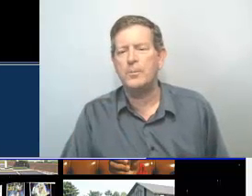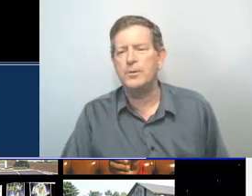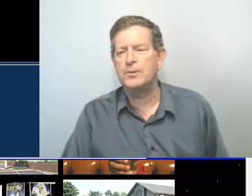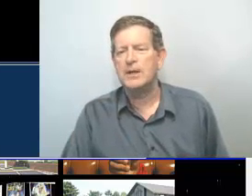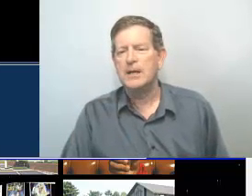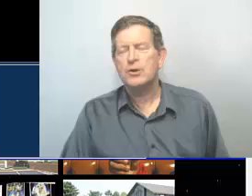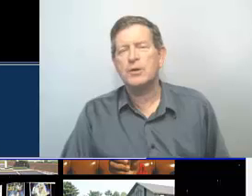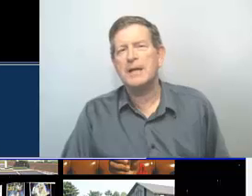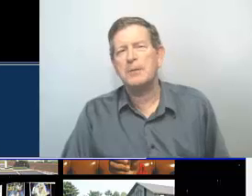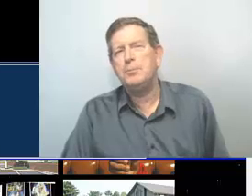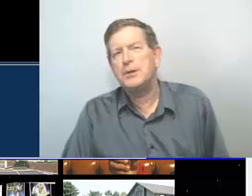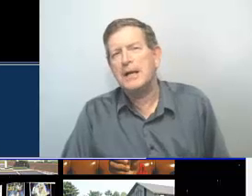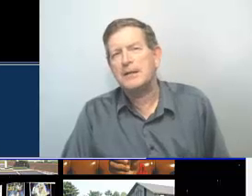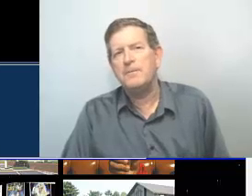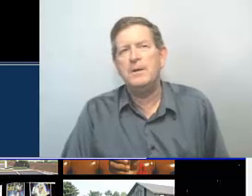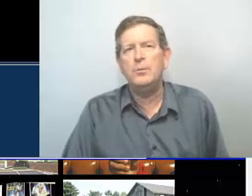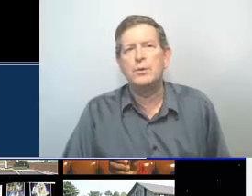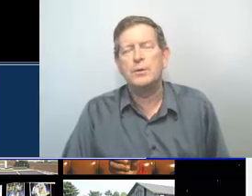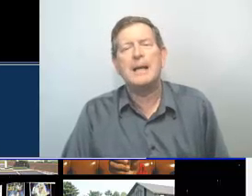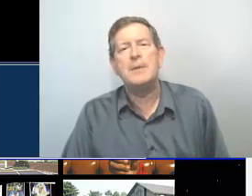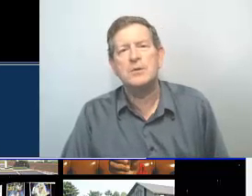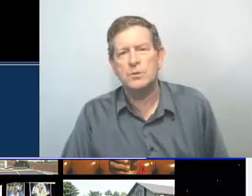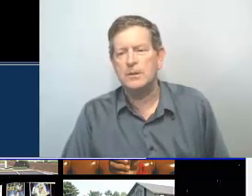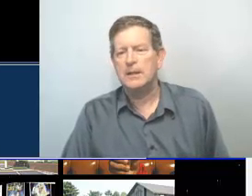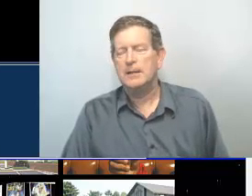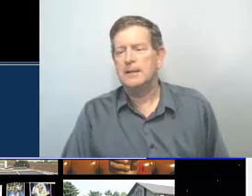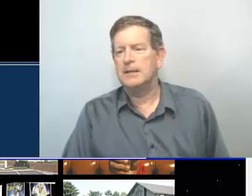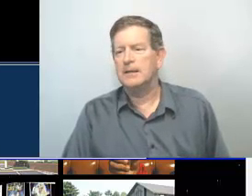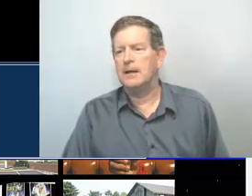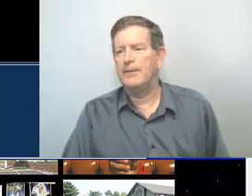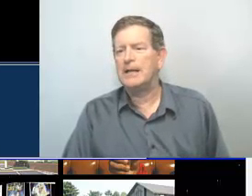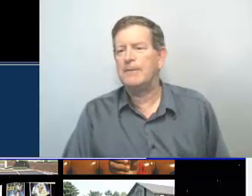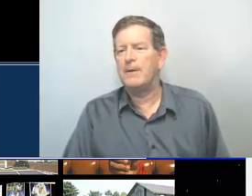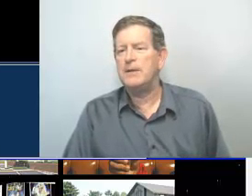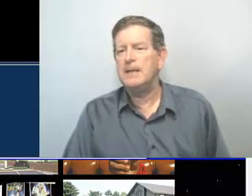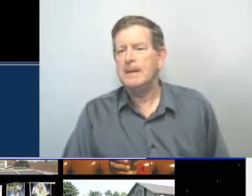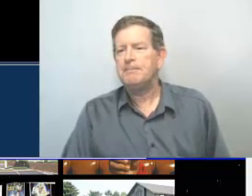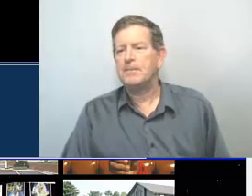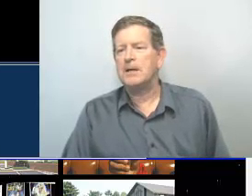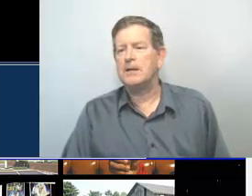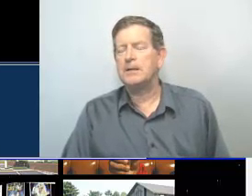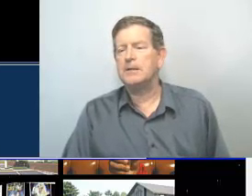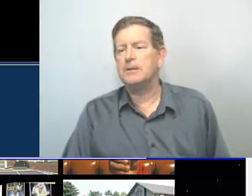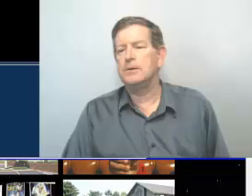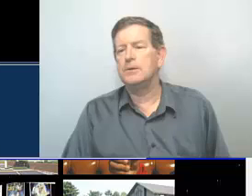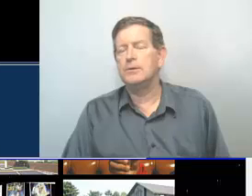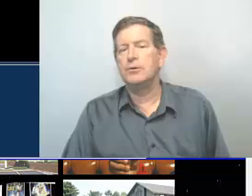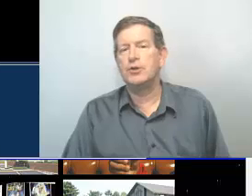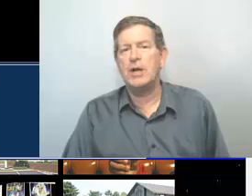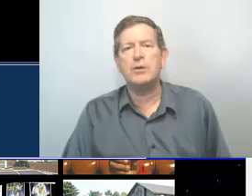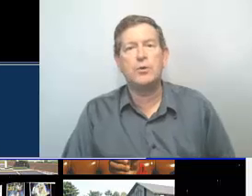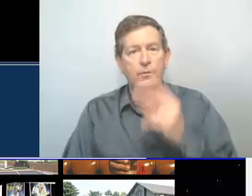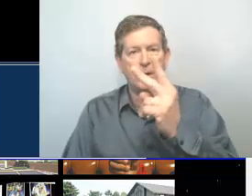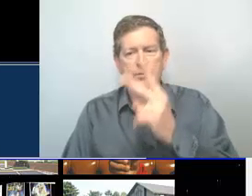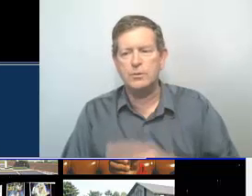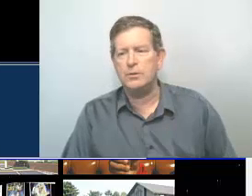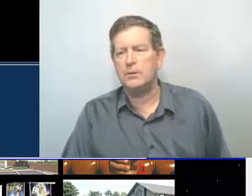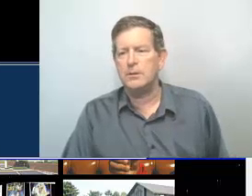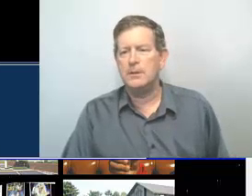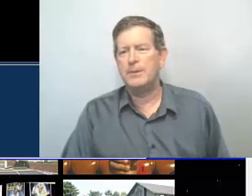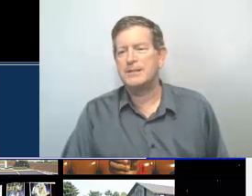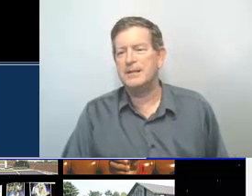trop cher en plus. Je regarde peut-être un film ou deux à la maison avec la famille. J'ai